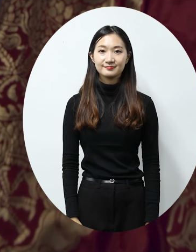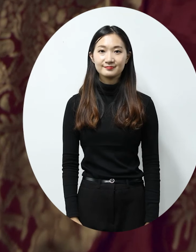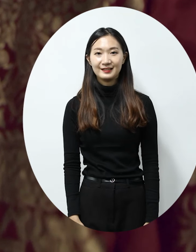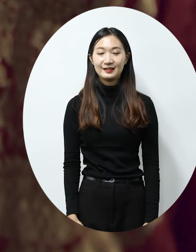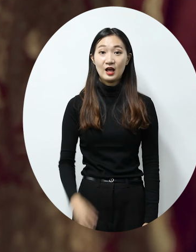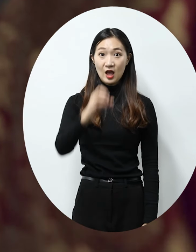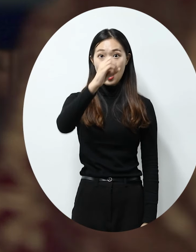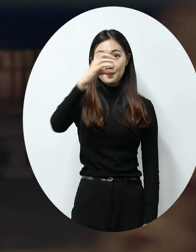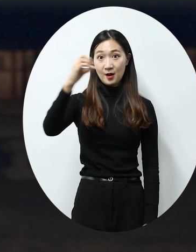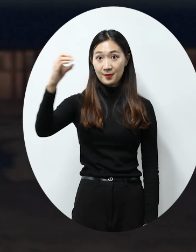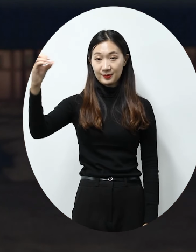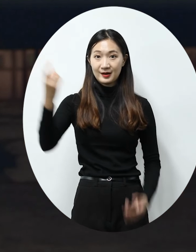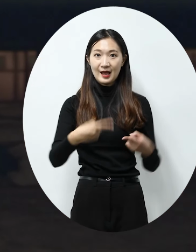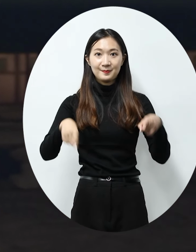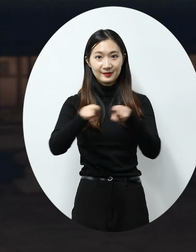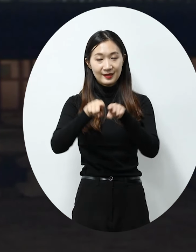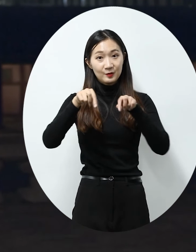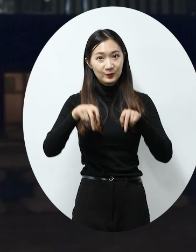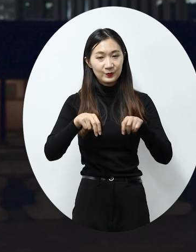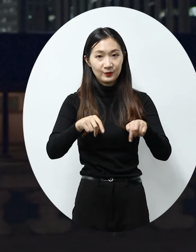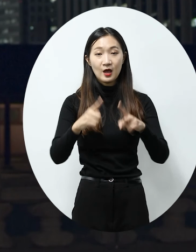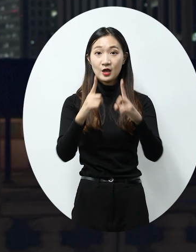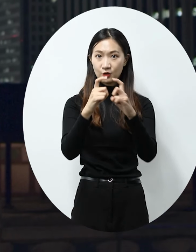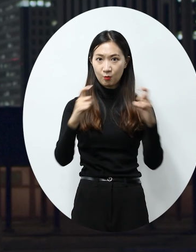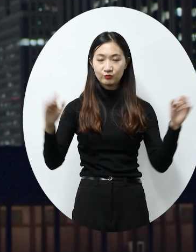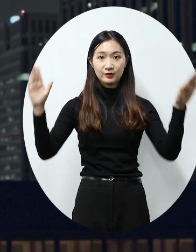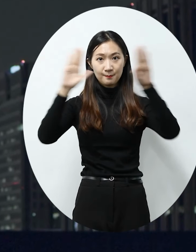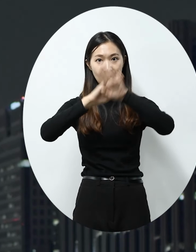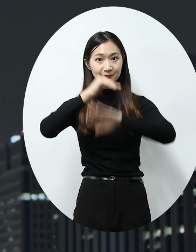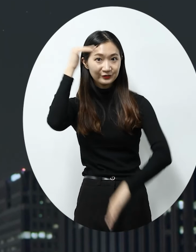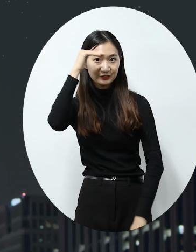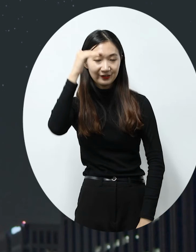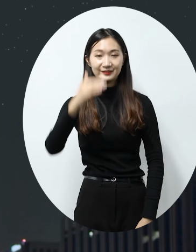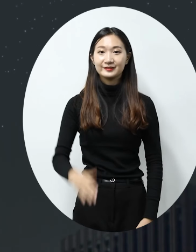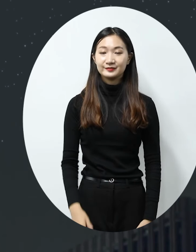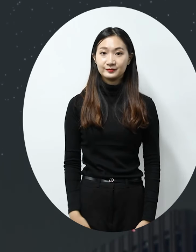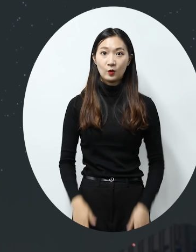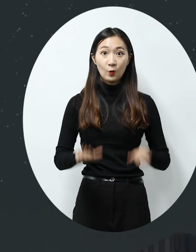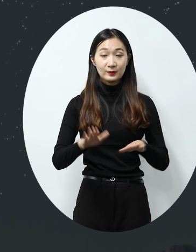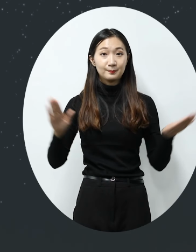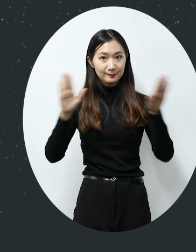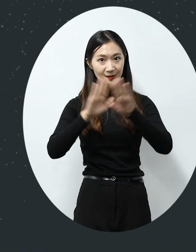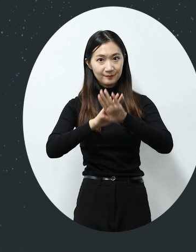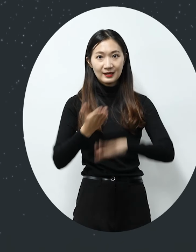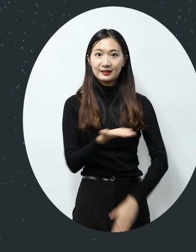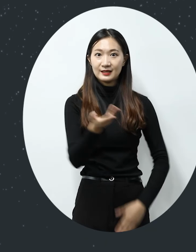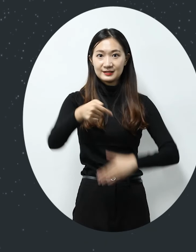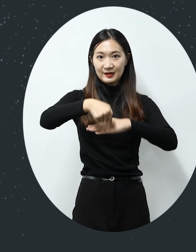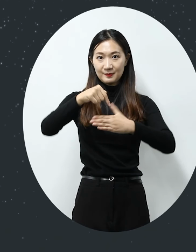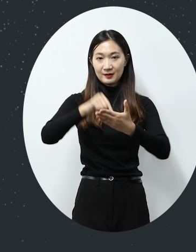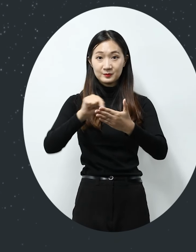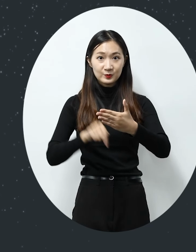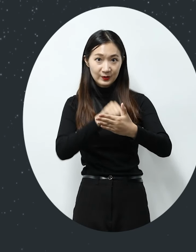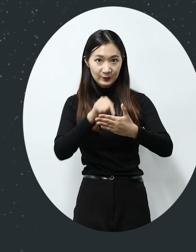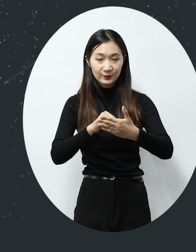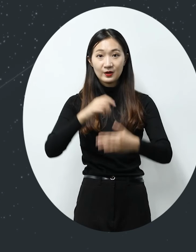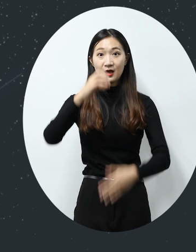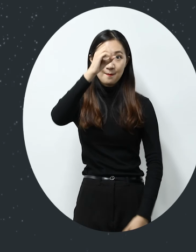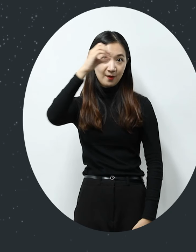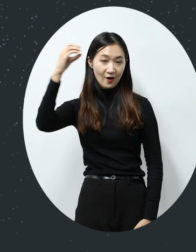별빛을 벗삼아 거니는 경복궁의 야행 오늘 밤 당신의 가슴 속에도